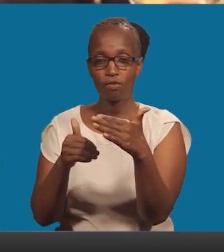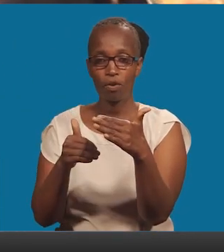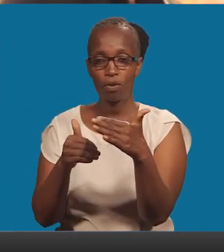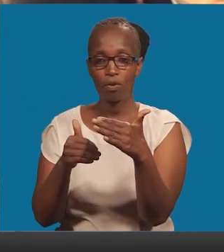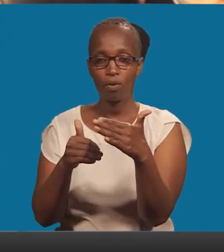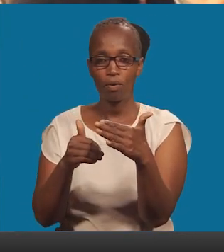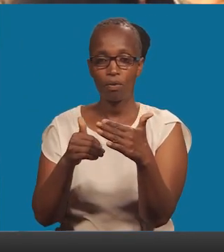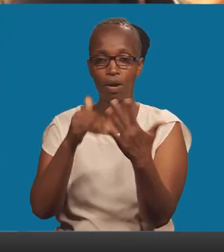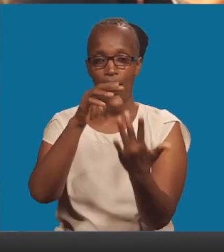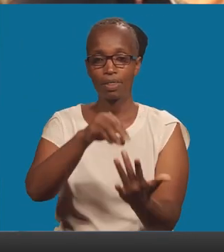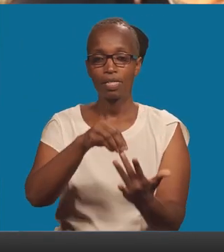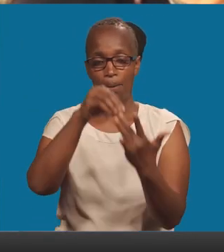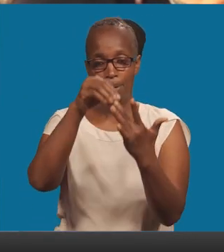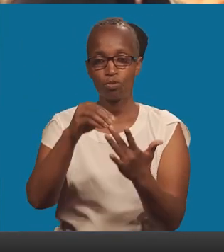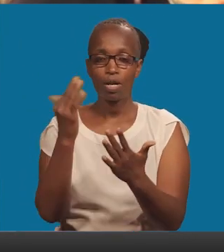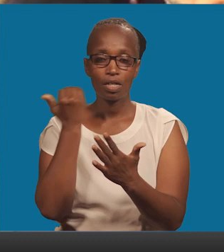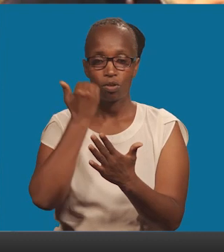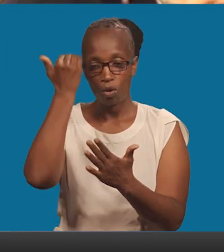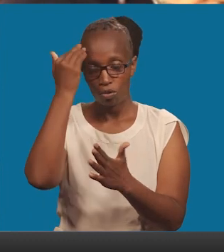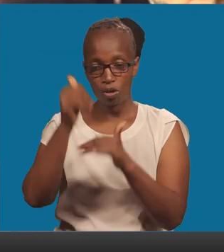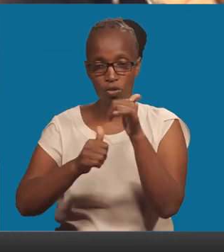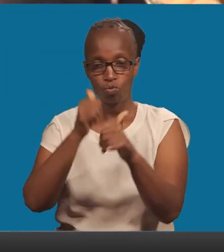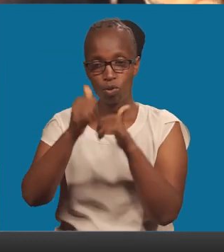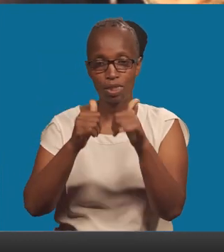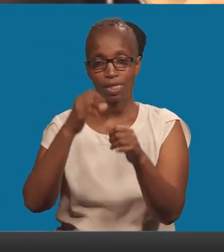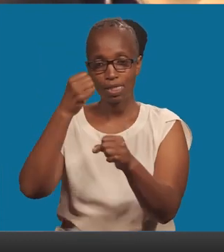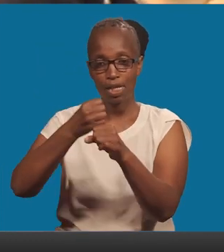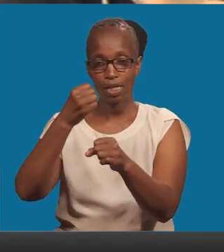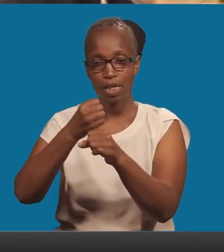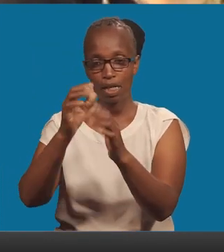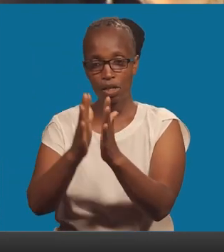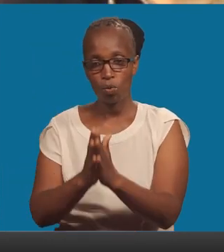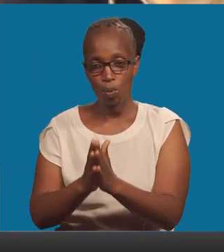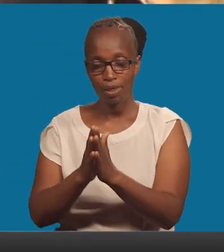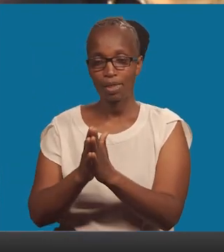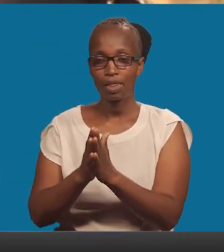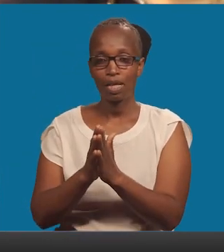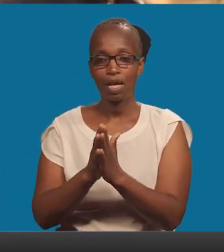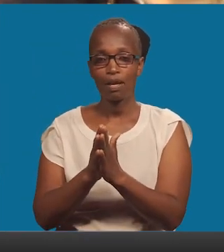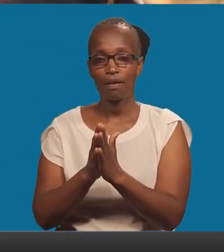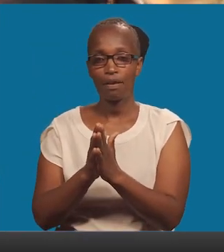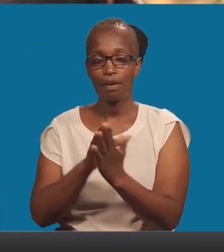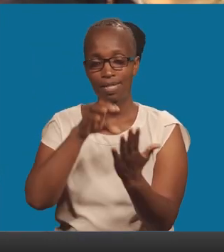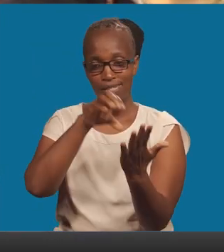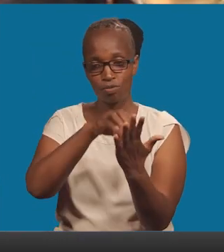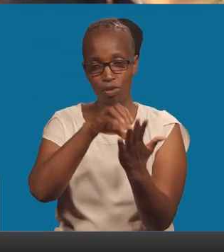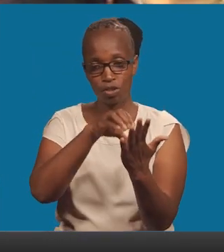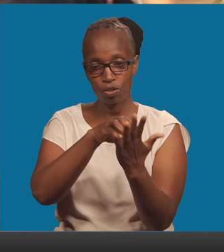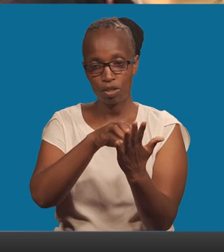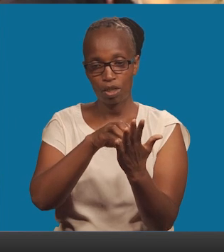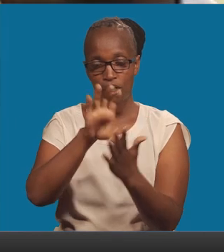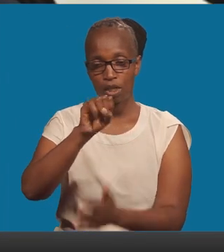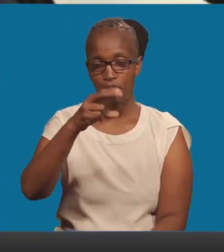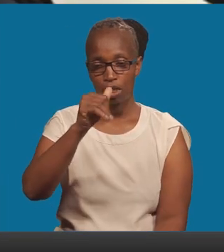before the specialized court handling counter-terrorism offenses which is the Shanzu